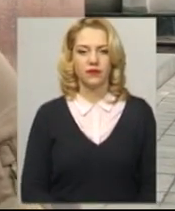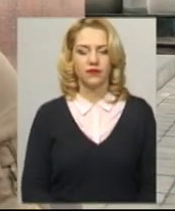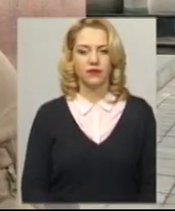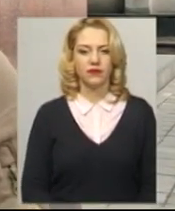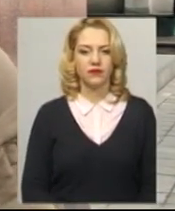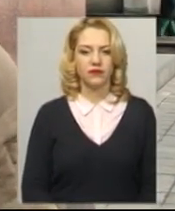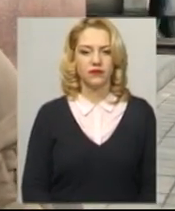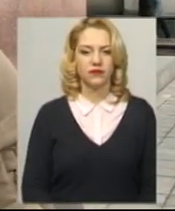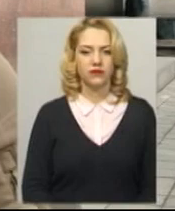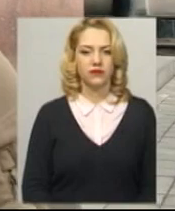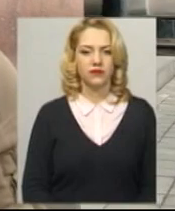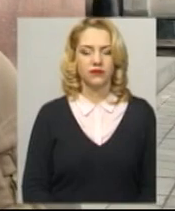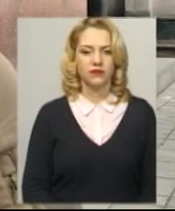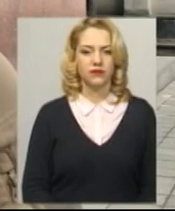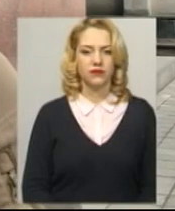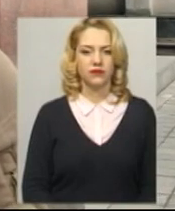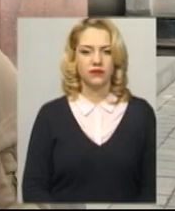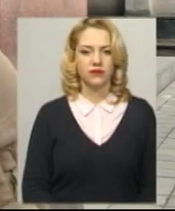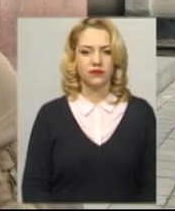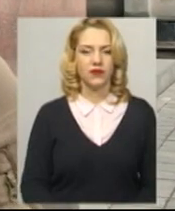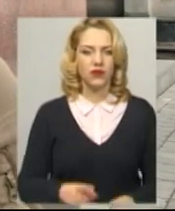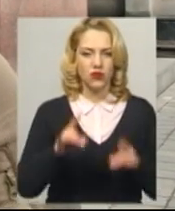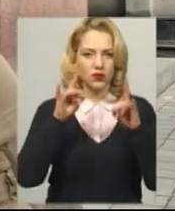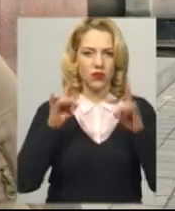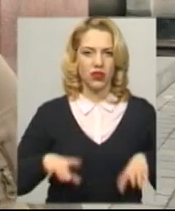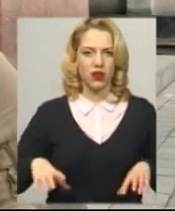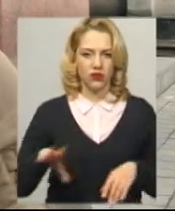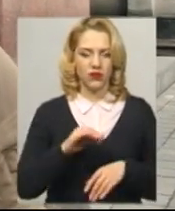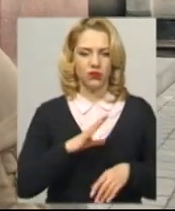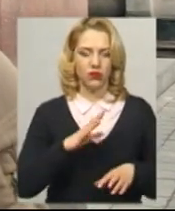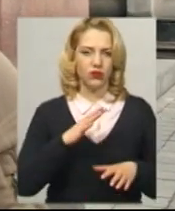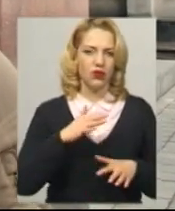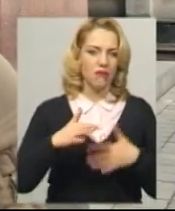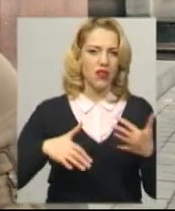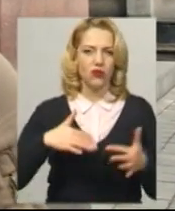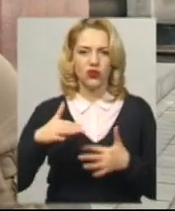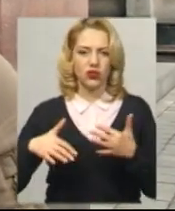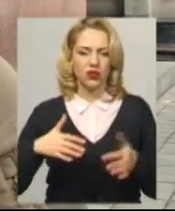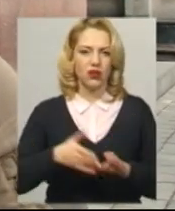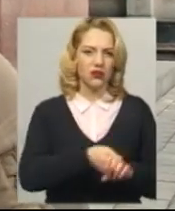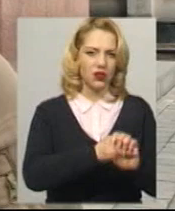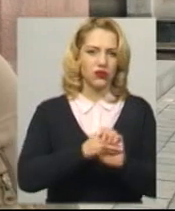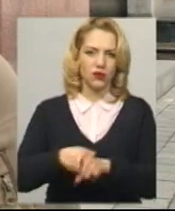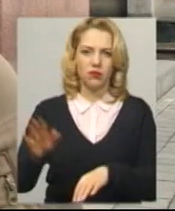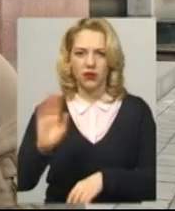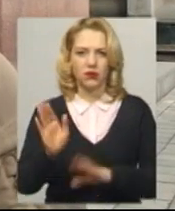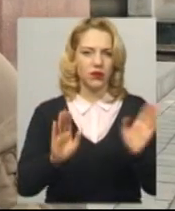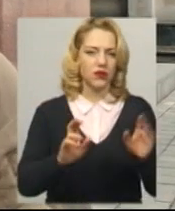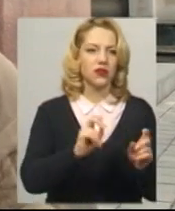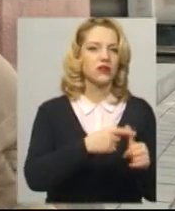годину всі, це все було спонтанно, всі, вся метушня, там, здоров, здоров, привіт, як тебе